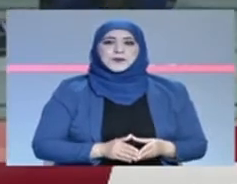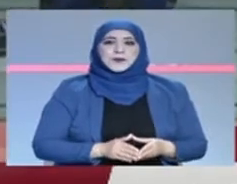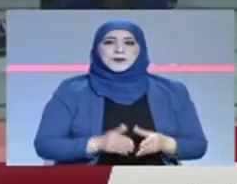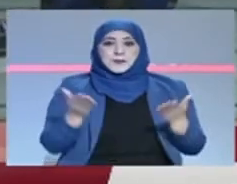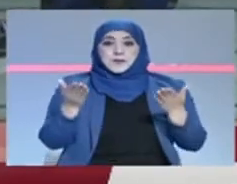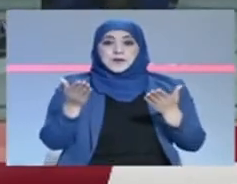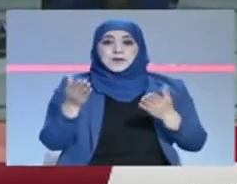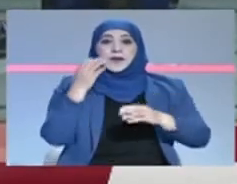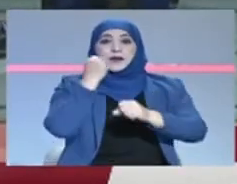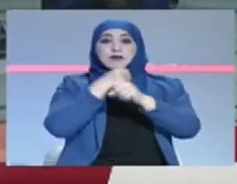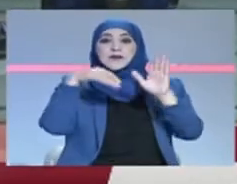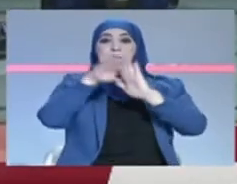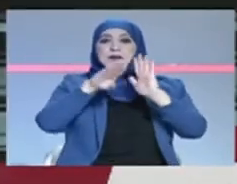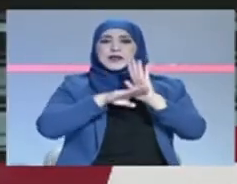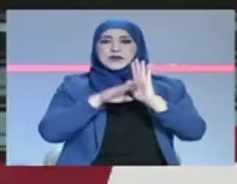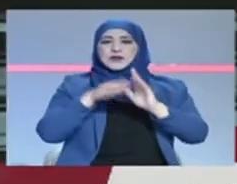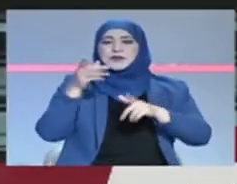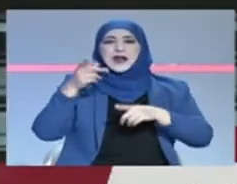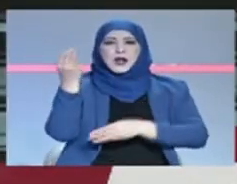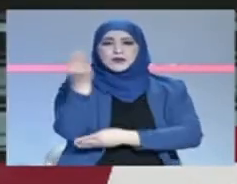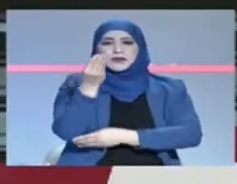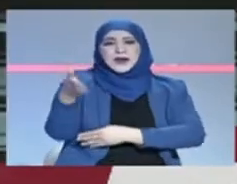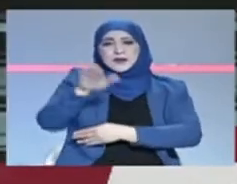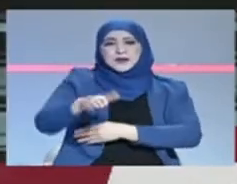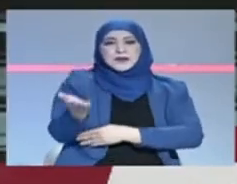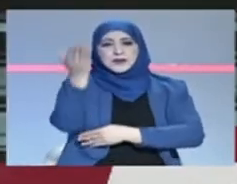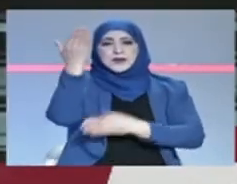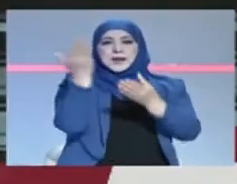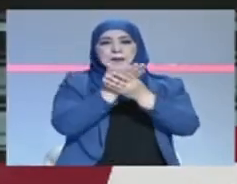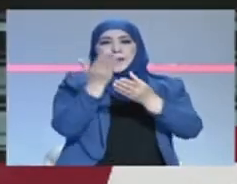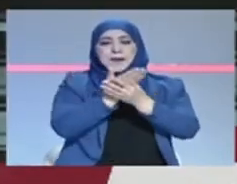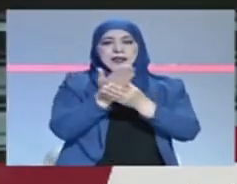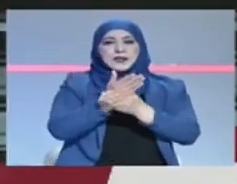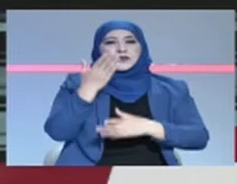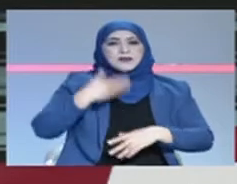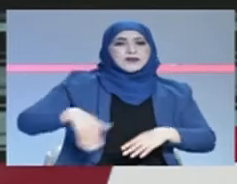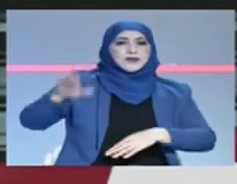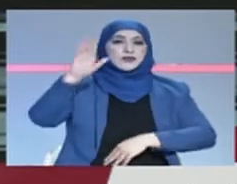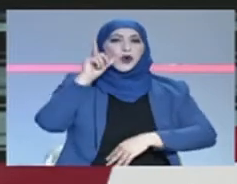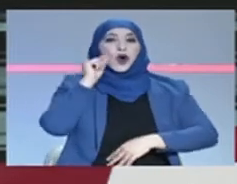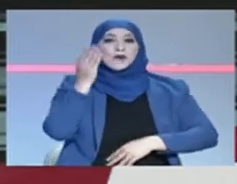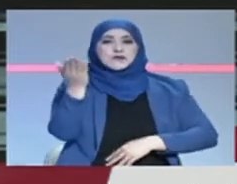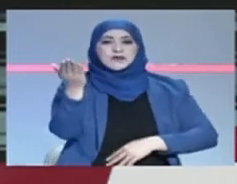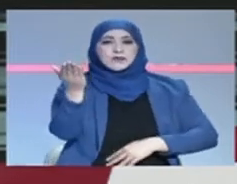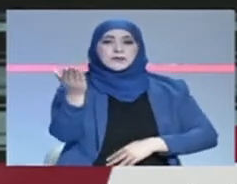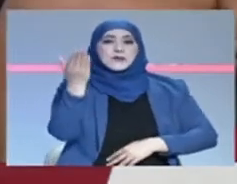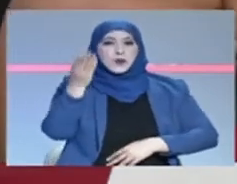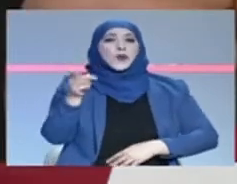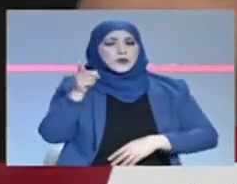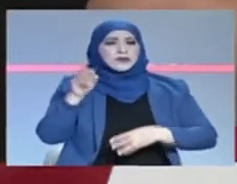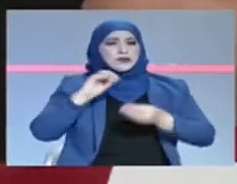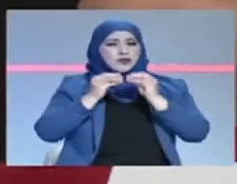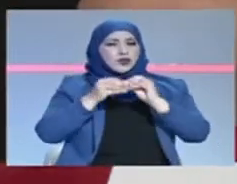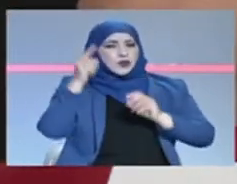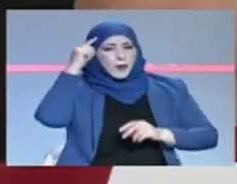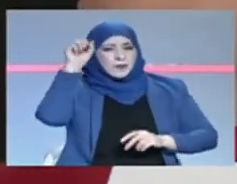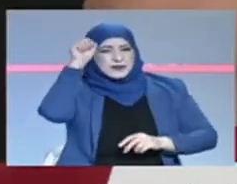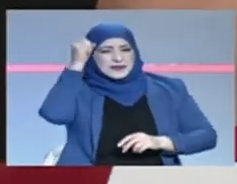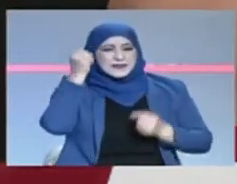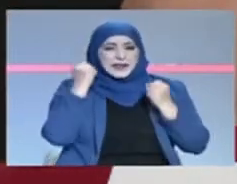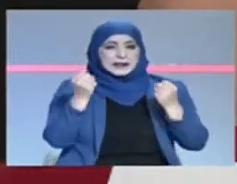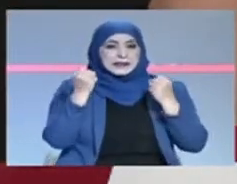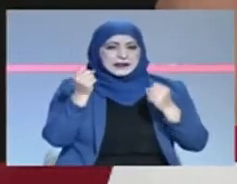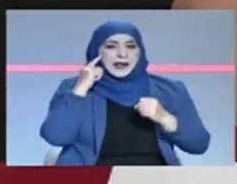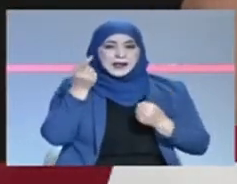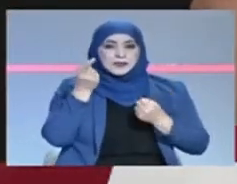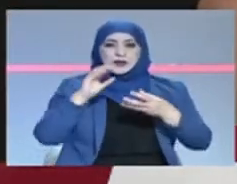أحداث مسرحية الشهيد تدور في مدرسة أحد أبطالها بنجما، وهو تلميذ وقع ضحية التشدد الديني نتيجة